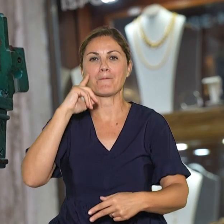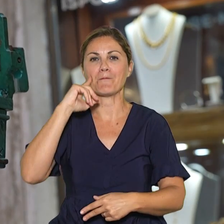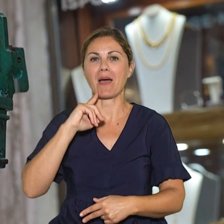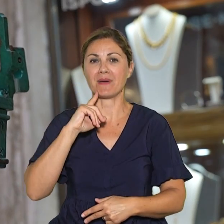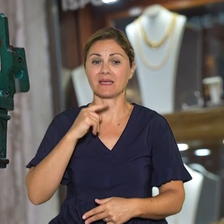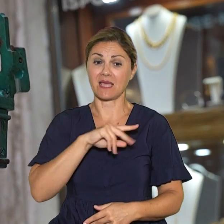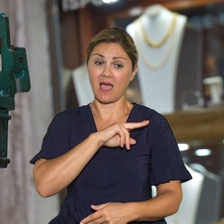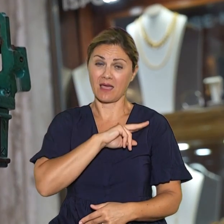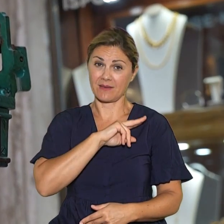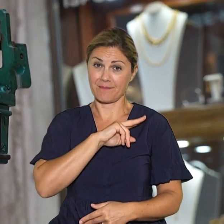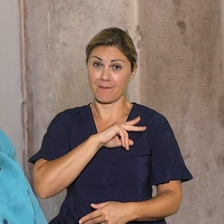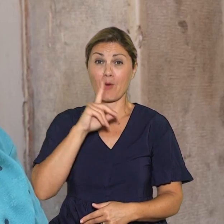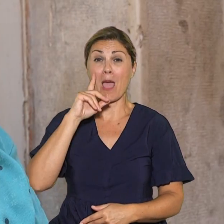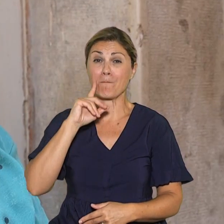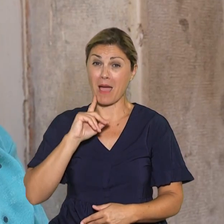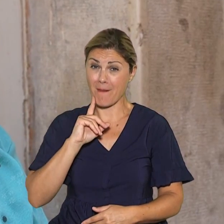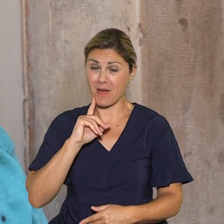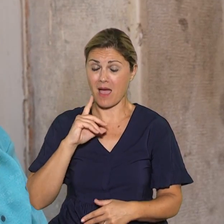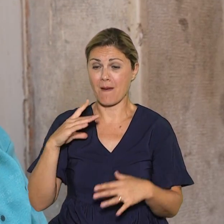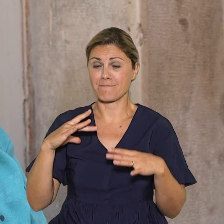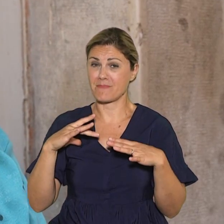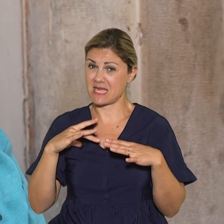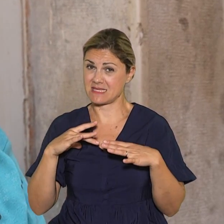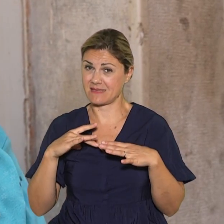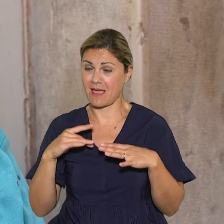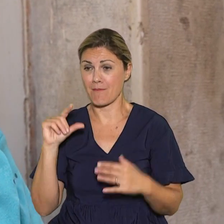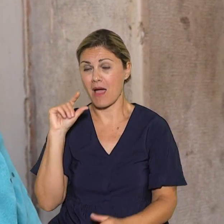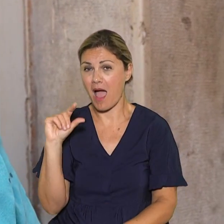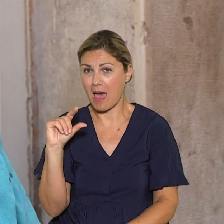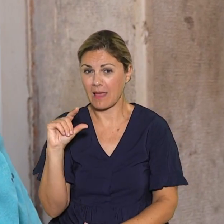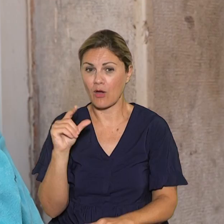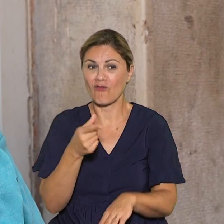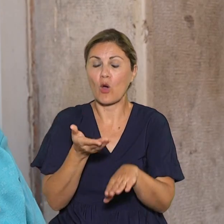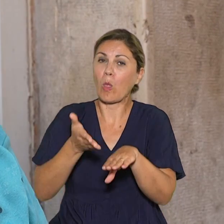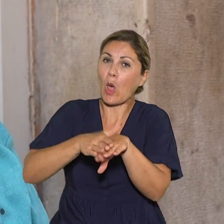imala malu penziju, išla je na ovaj posao i tako je radila.